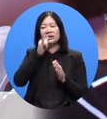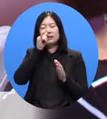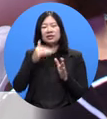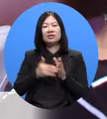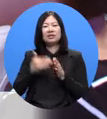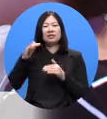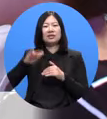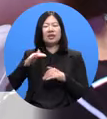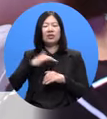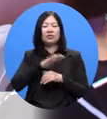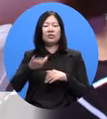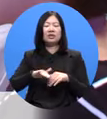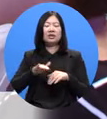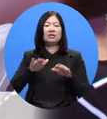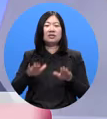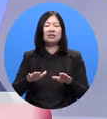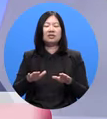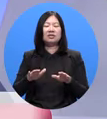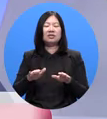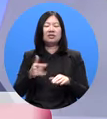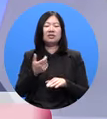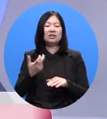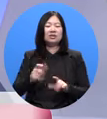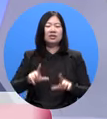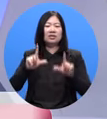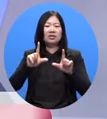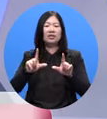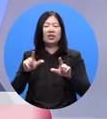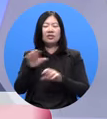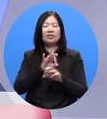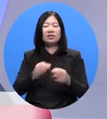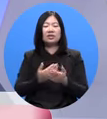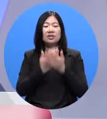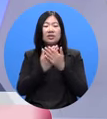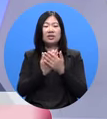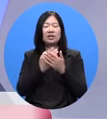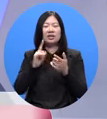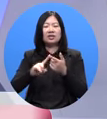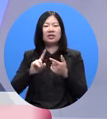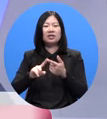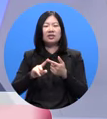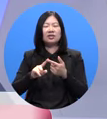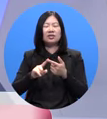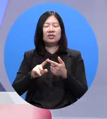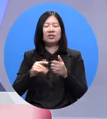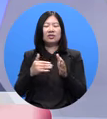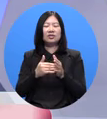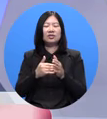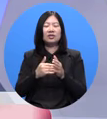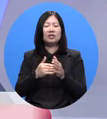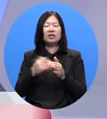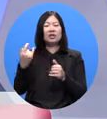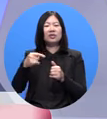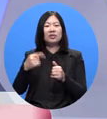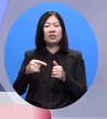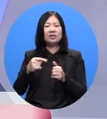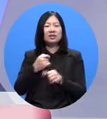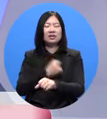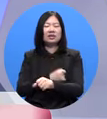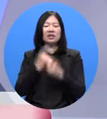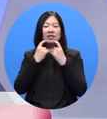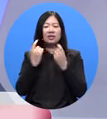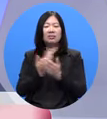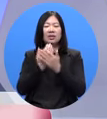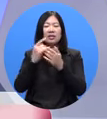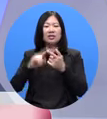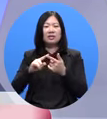네. 우리는 그 60, 70년대 어떤 경제 성장 이걸 했고, 그 다음 그때 교육이 기여했던 것을 개인의